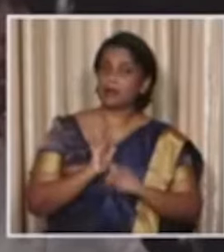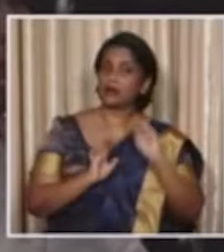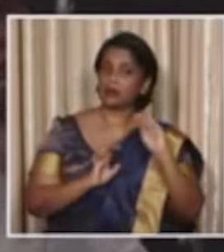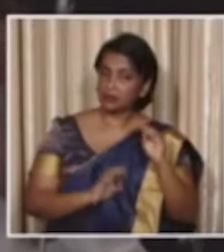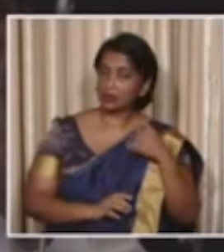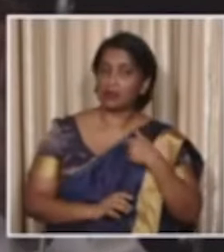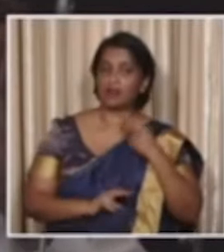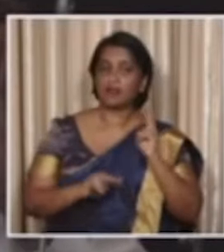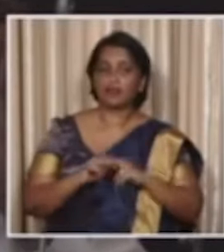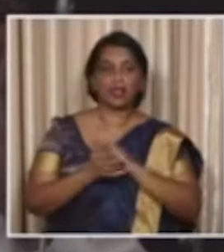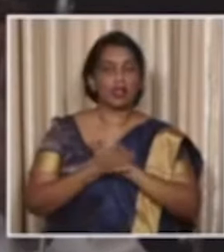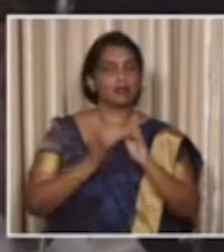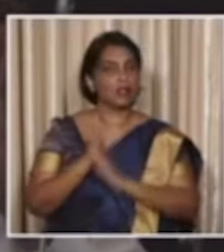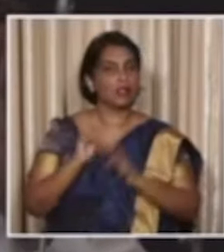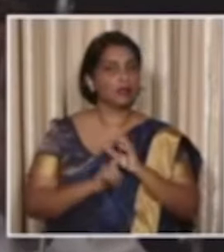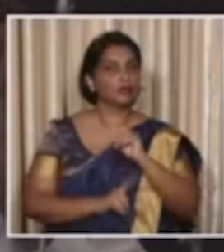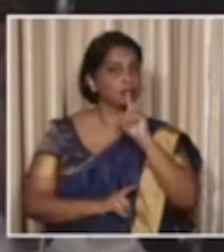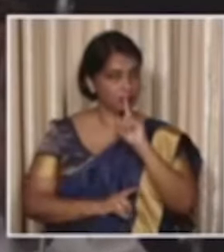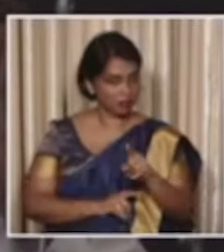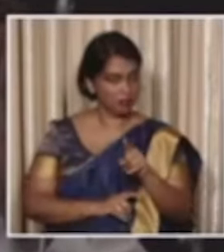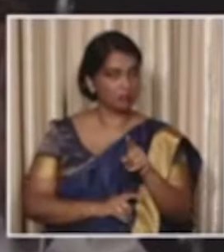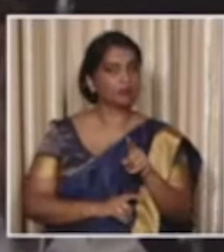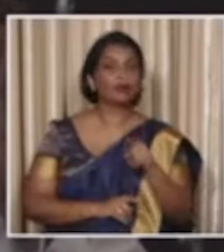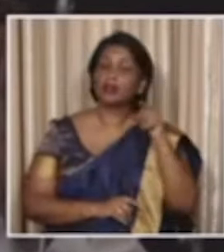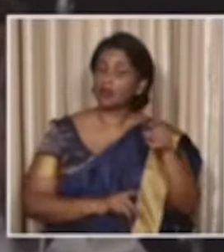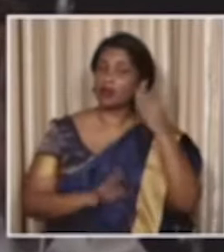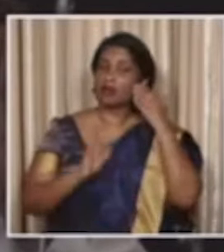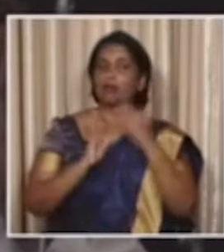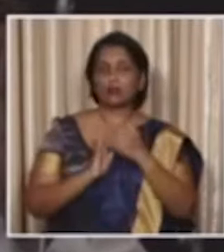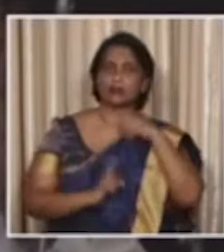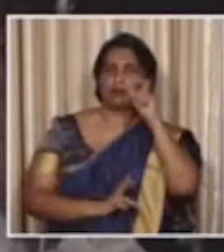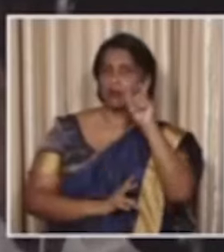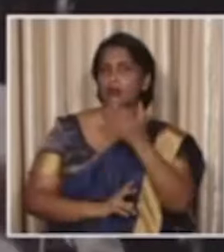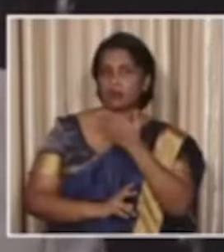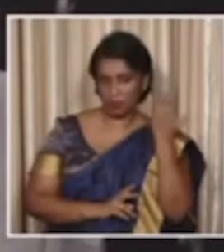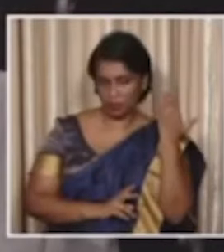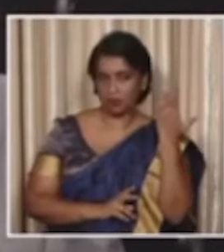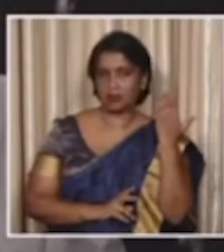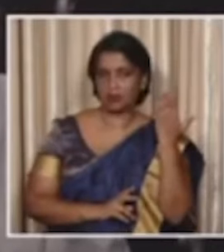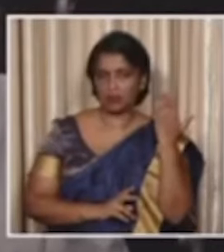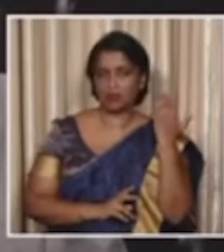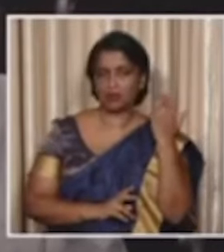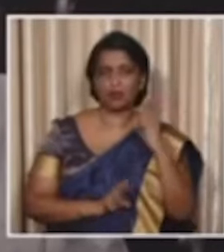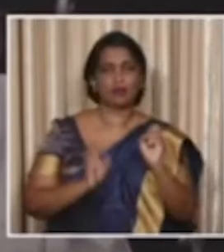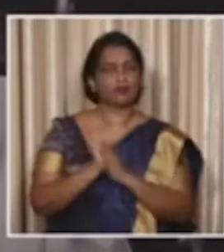කරුණක් අපේ මිත්‍ර හර්ෂ මන්ත්‍රීතුමා ඉදිරිපත් කරනවා නම් ඒ ගැන අපිට සලකා බලන්න පුළුවන්. දැන්